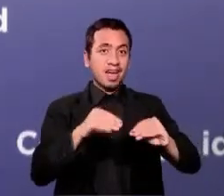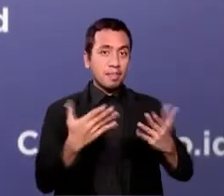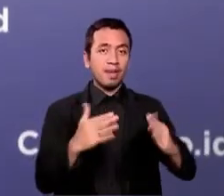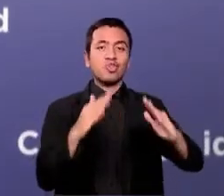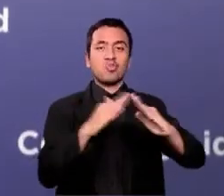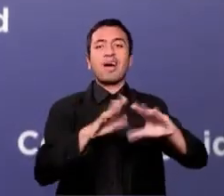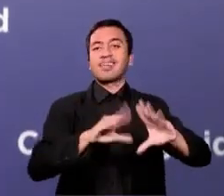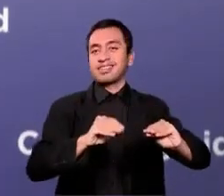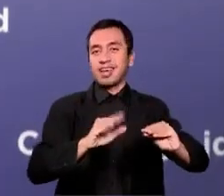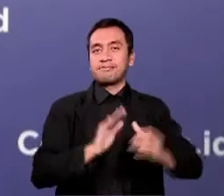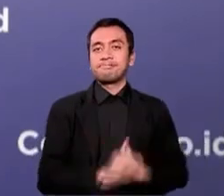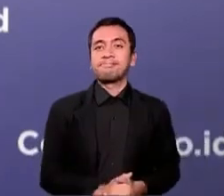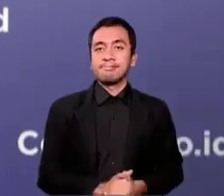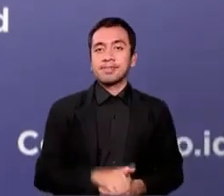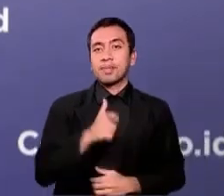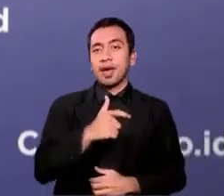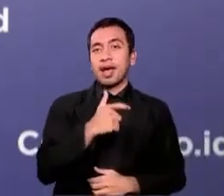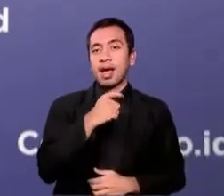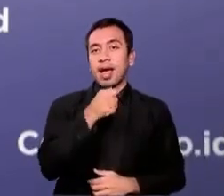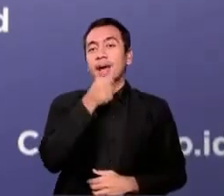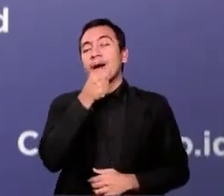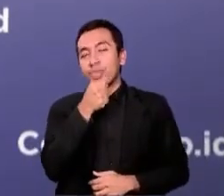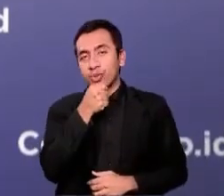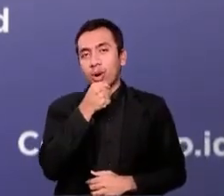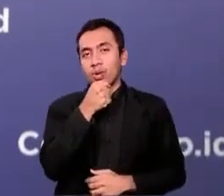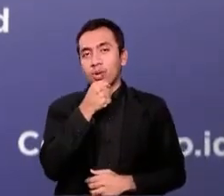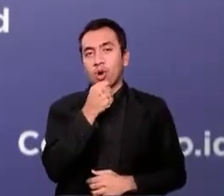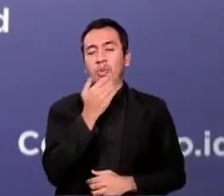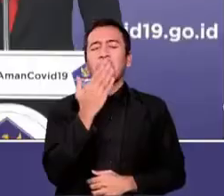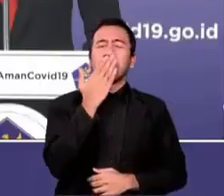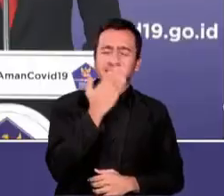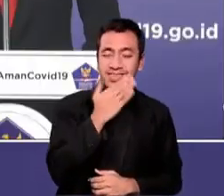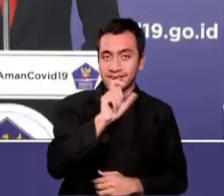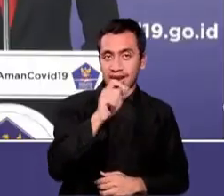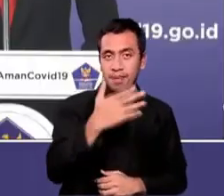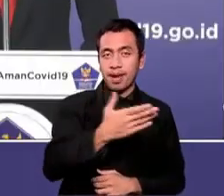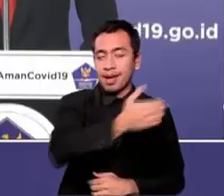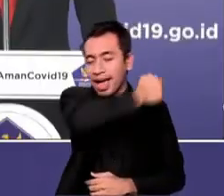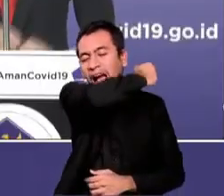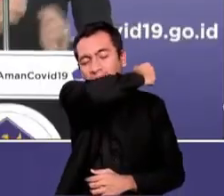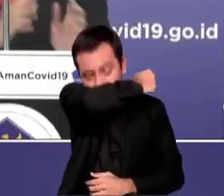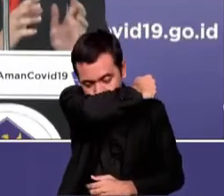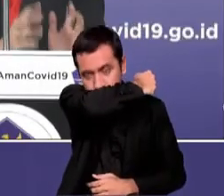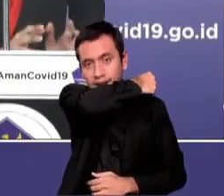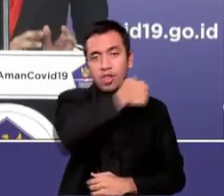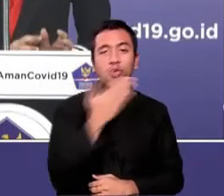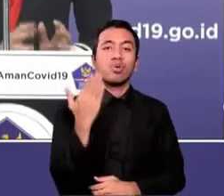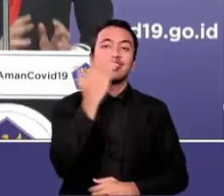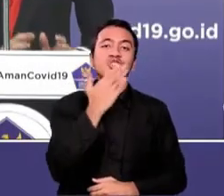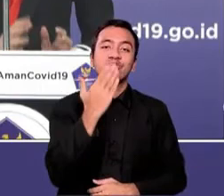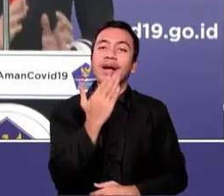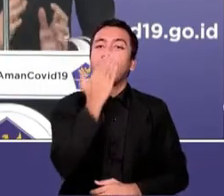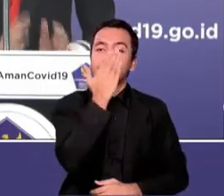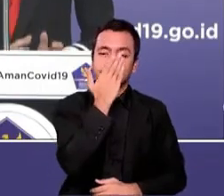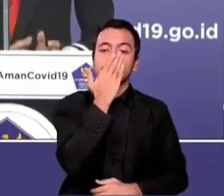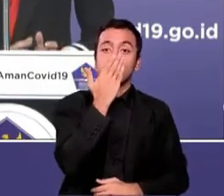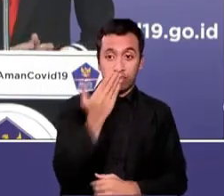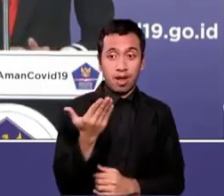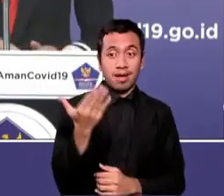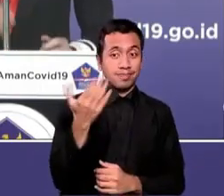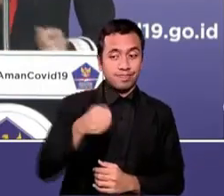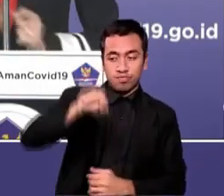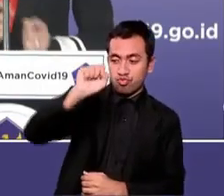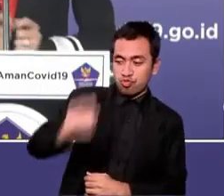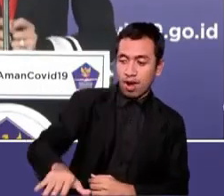etika batuk dan bersin bisa dengan melipat siku atau Tutup mulut dan hidung menggunakan tisu dan langsung dibuang ke tempat sampah yang